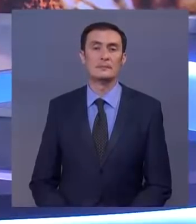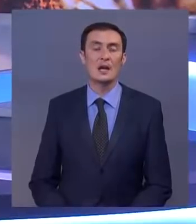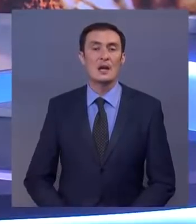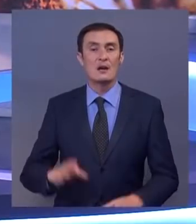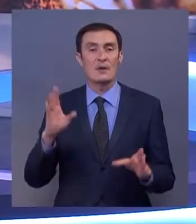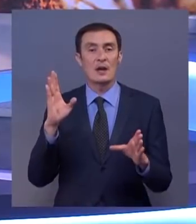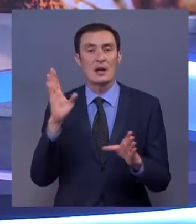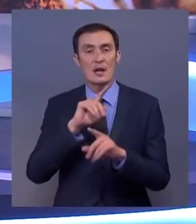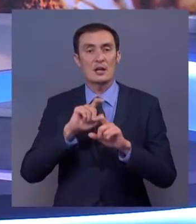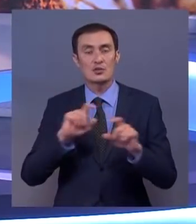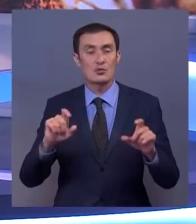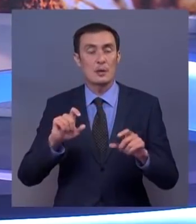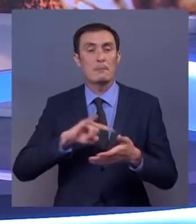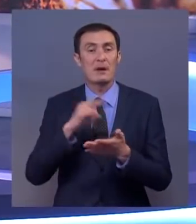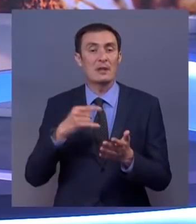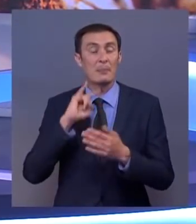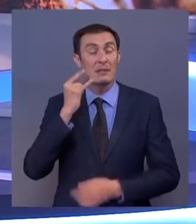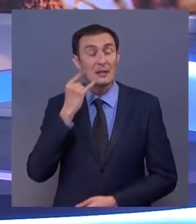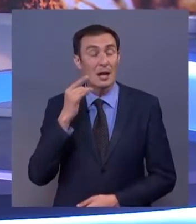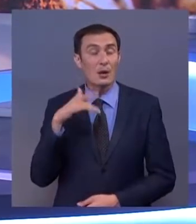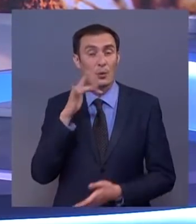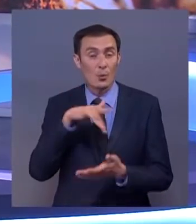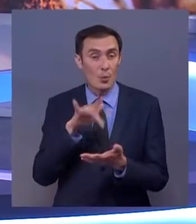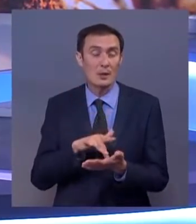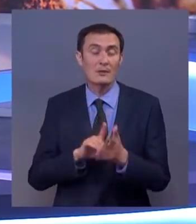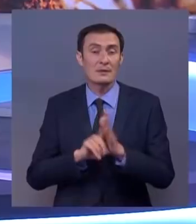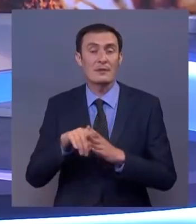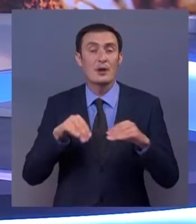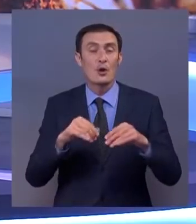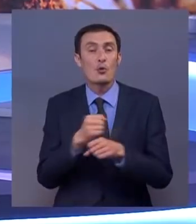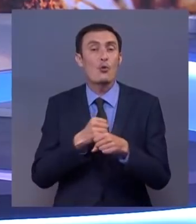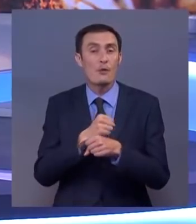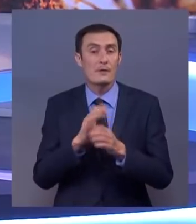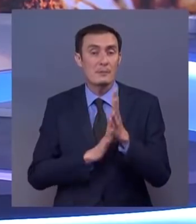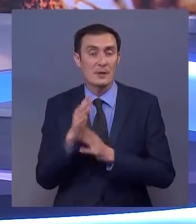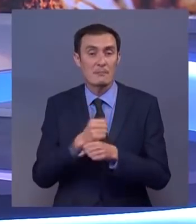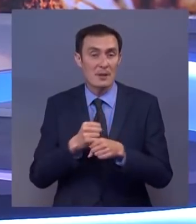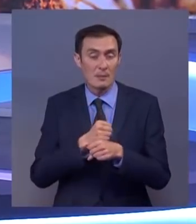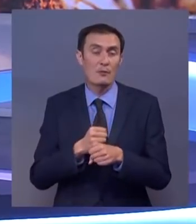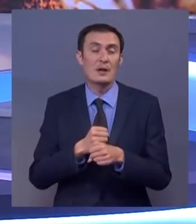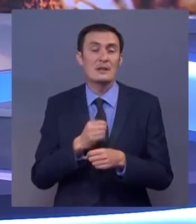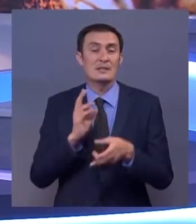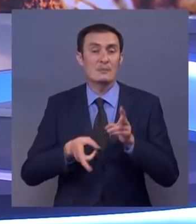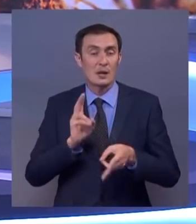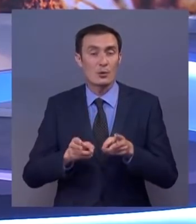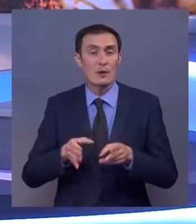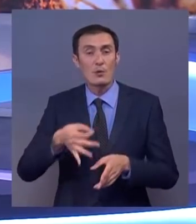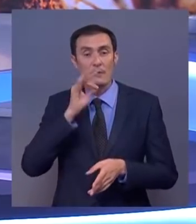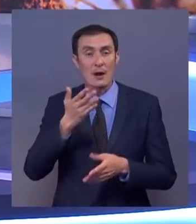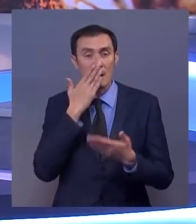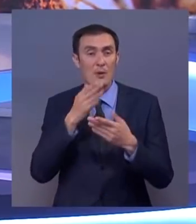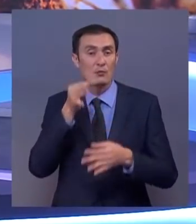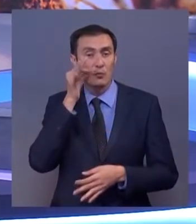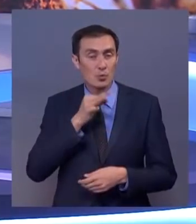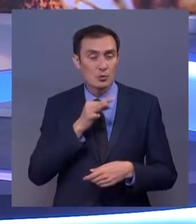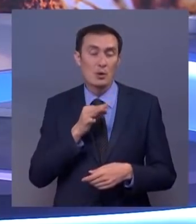В экологической школе Павлодара вырастили плоды кофейного дерева. Первый урожай собрали и перемолов, зерна сварили кофе. Его аромат и вкус